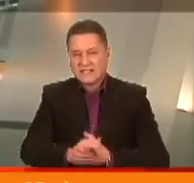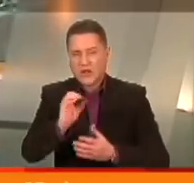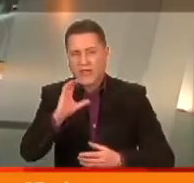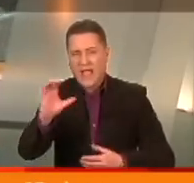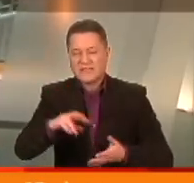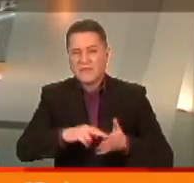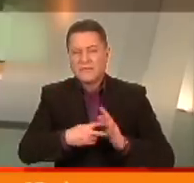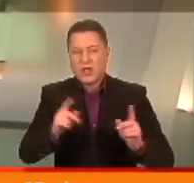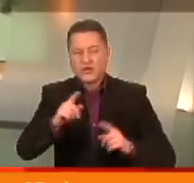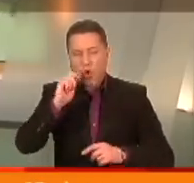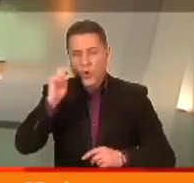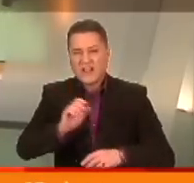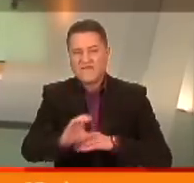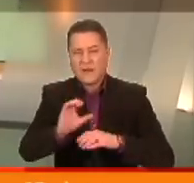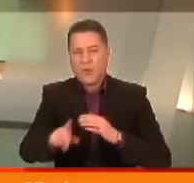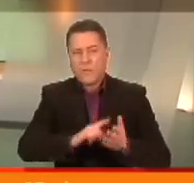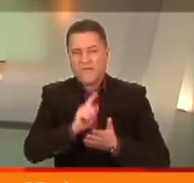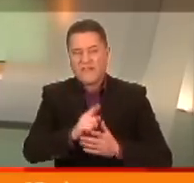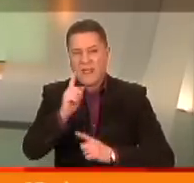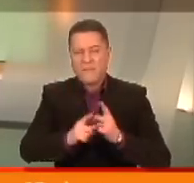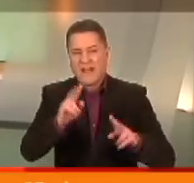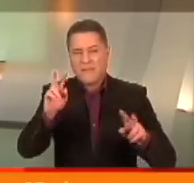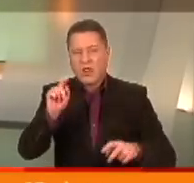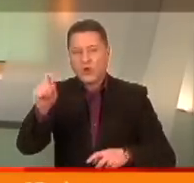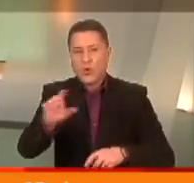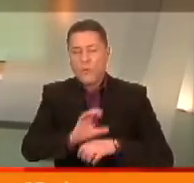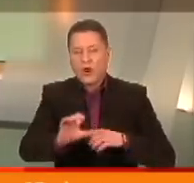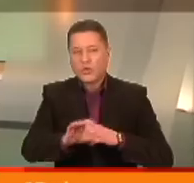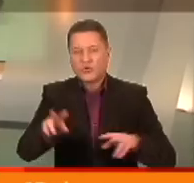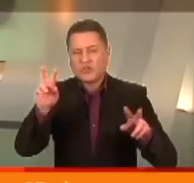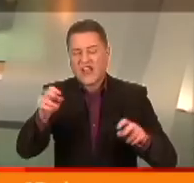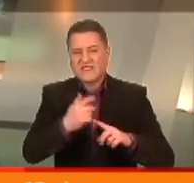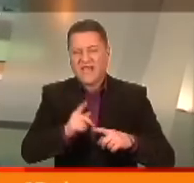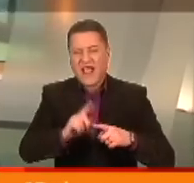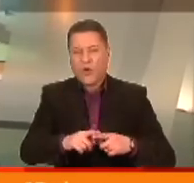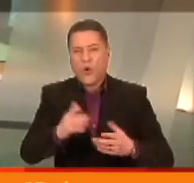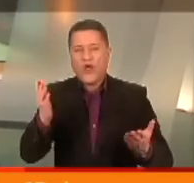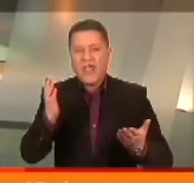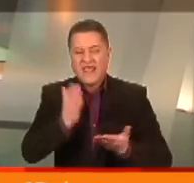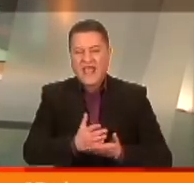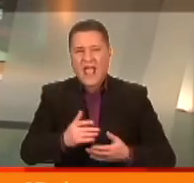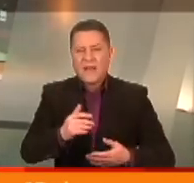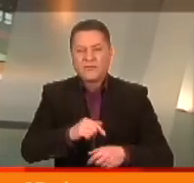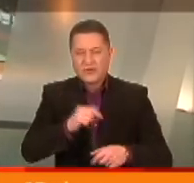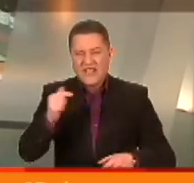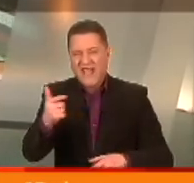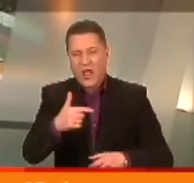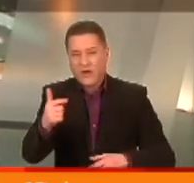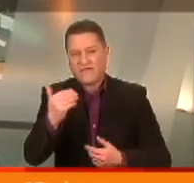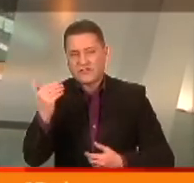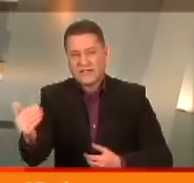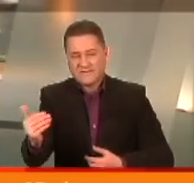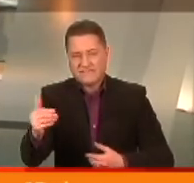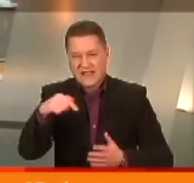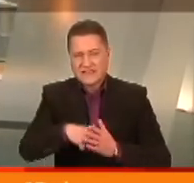що українські виробники повинні перейменувати ту продукцію, у назві якої є так звані чутливі географічні зазначення